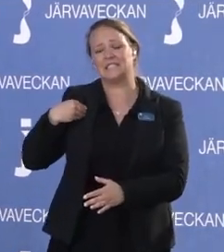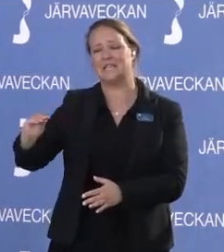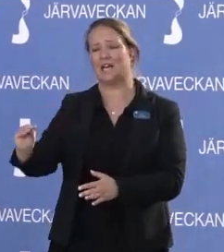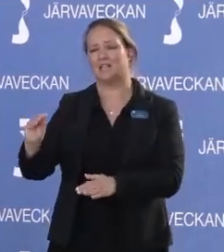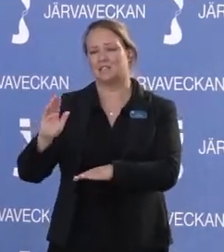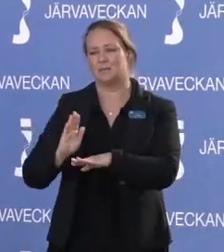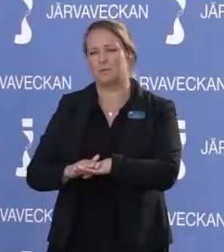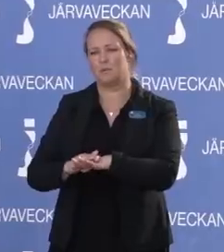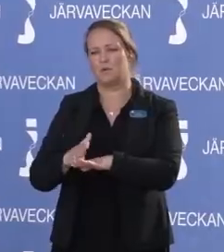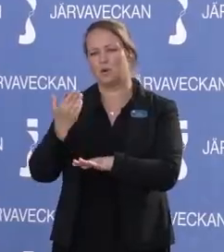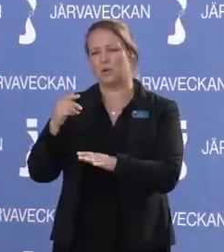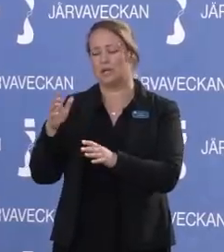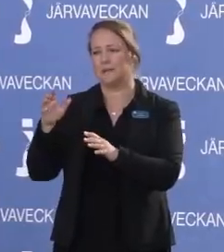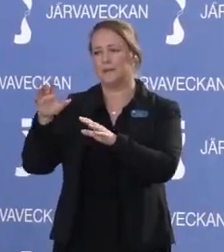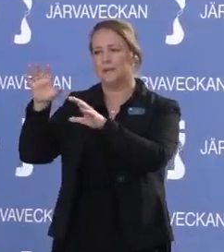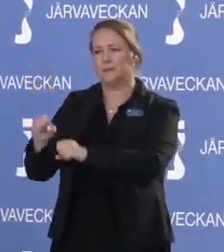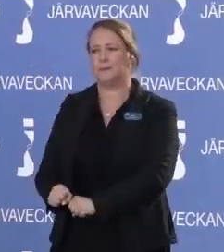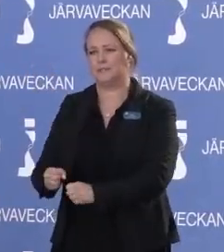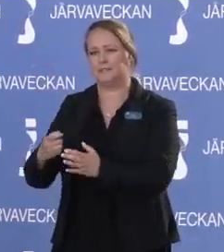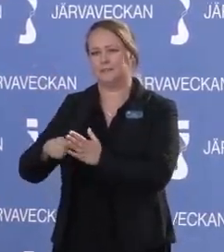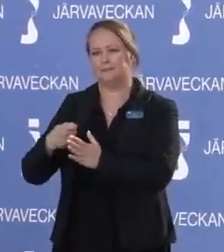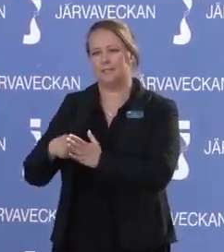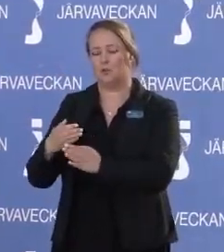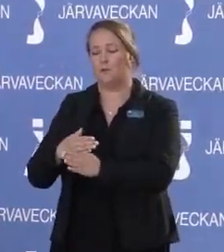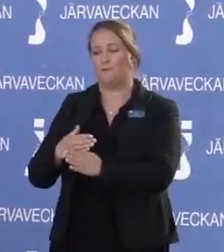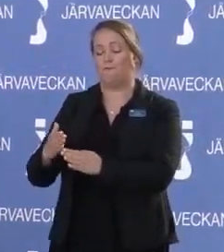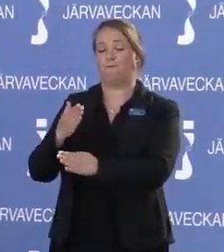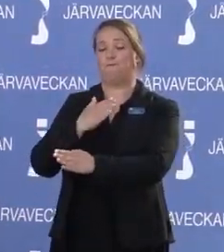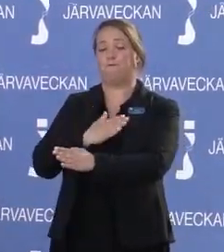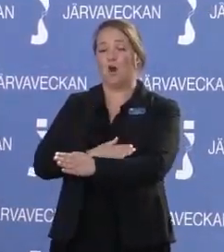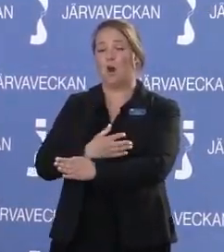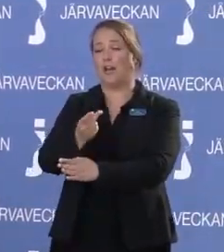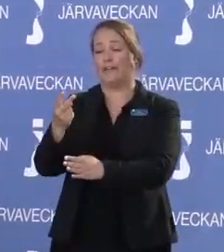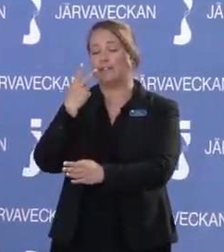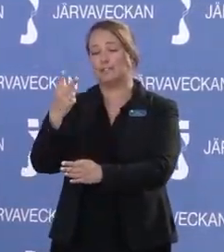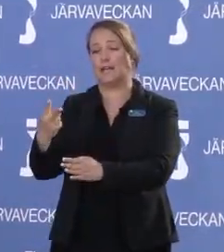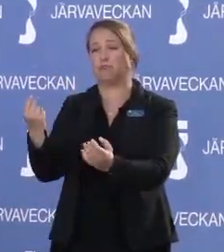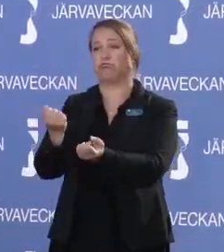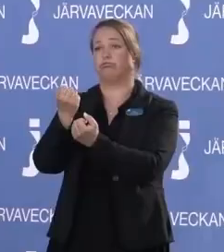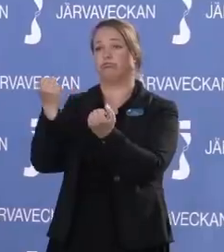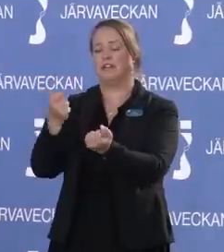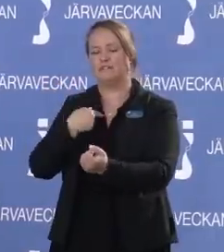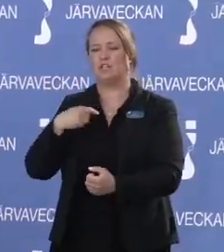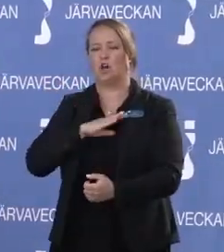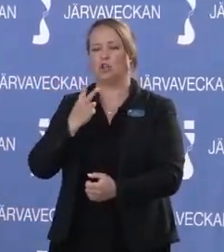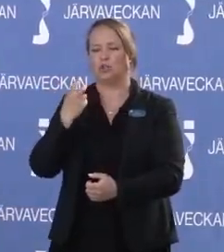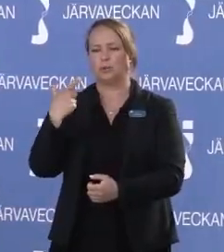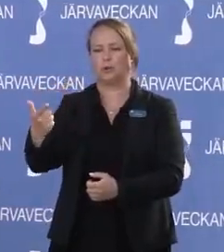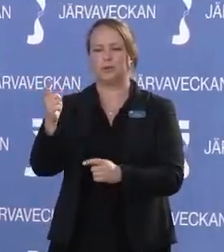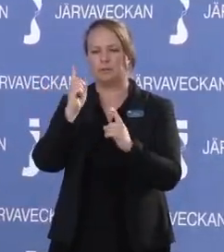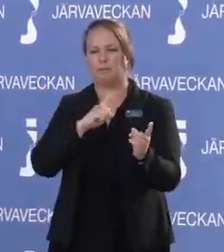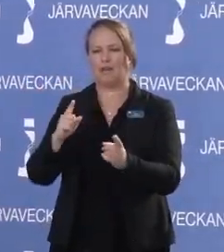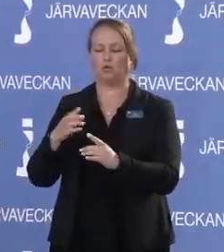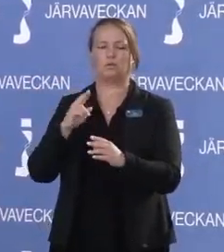det här att kunna plocka ner videos innan de ens har nått användare där ute. Vi har 20 000 människor och mängder av